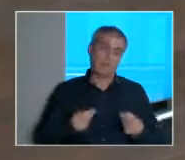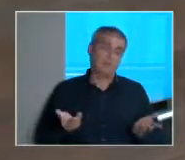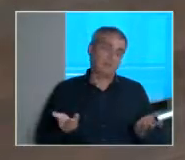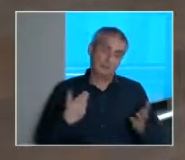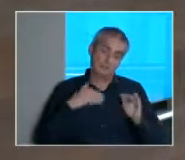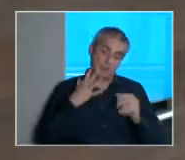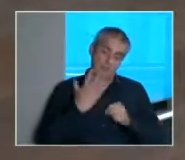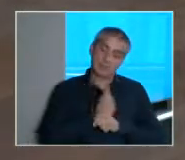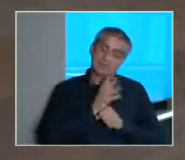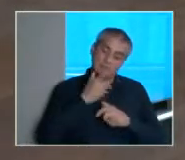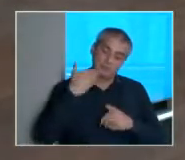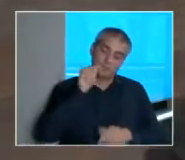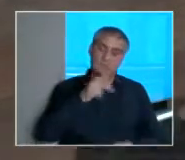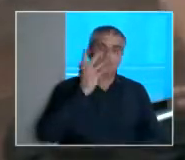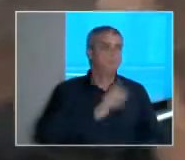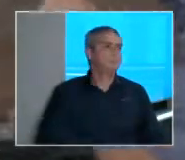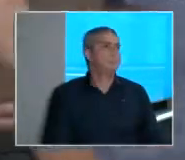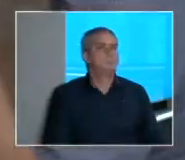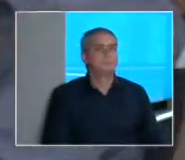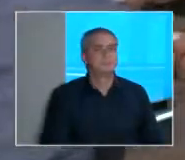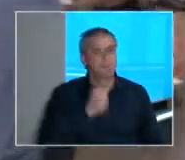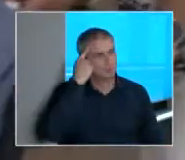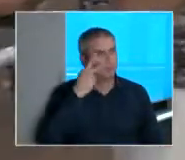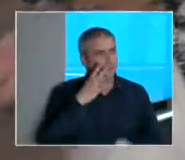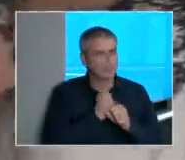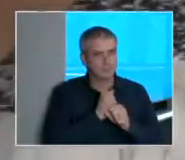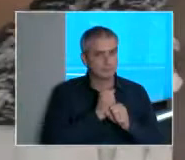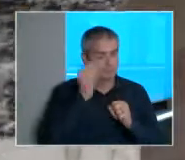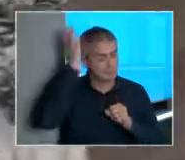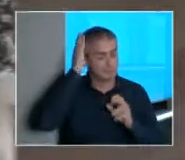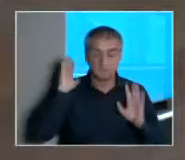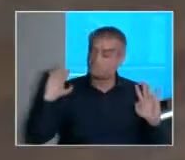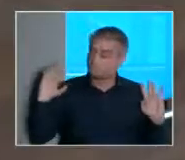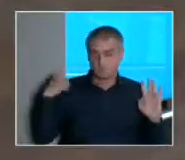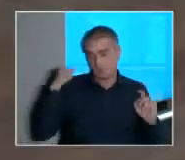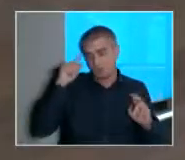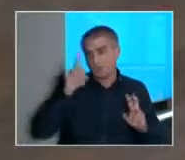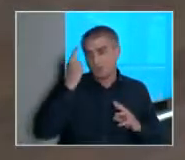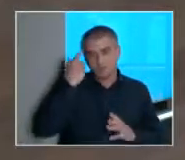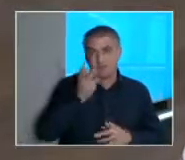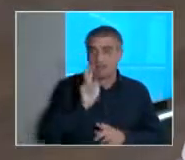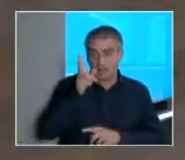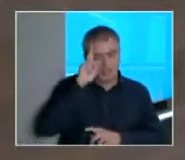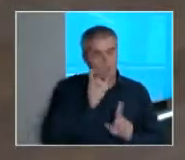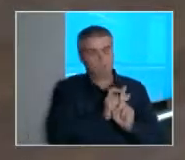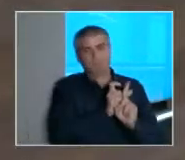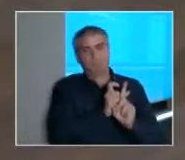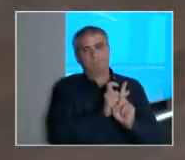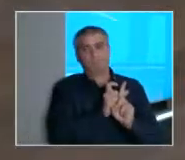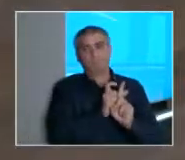אני מאחלת להצלחה איפה שהיא תהיה. איפה לדעתך תצליח יותר עם נפתלי? אני ממש לא יודעת. אני יודעת שאין לה כניסה לליכוד,